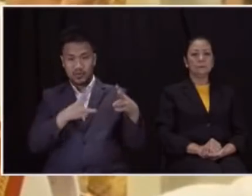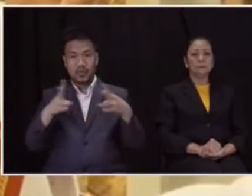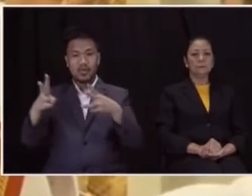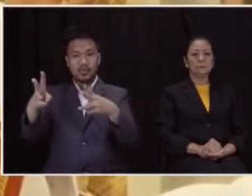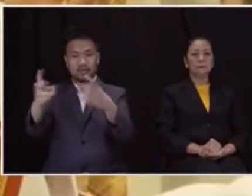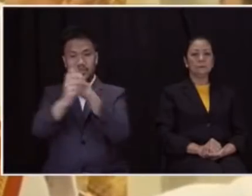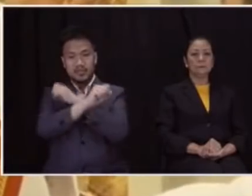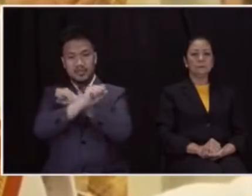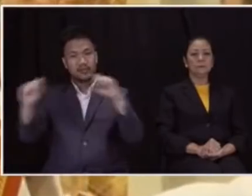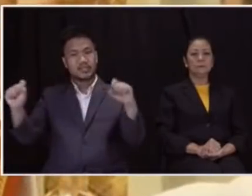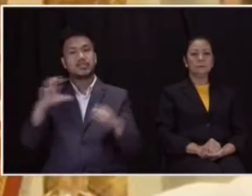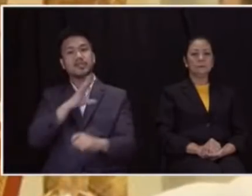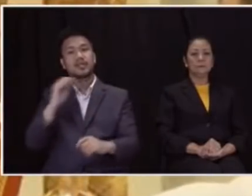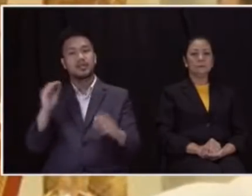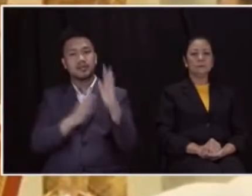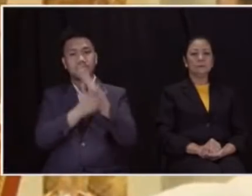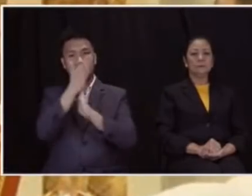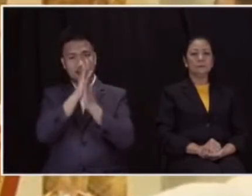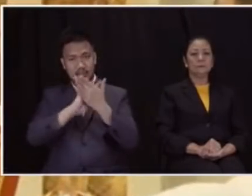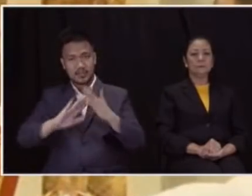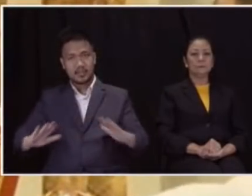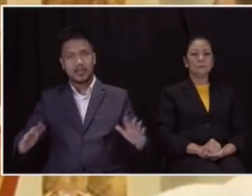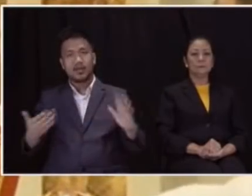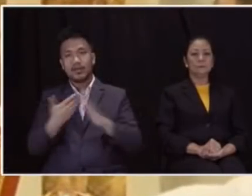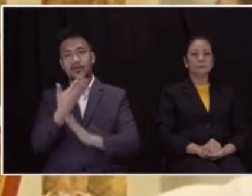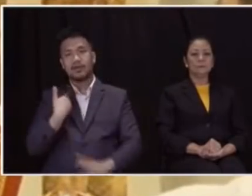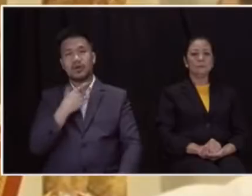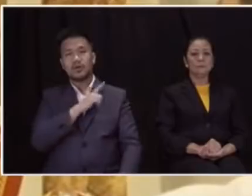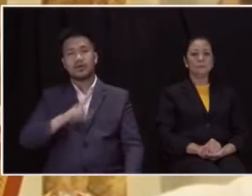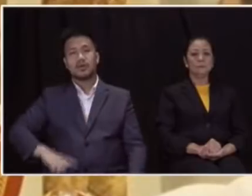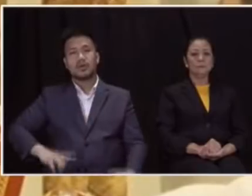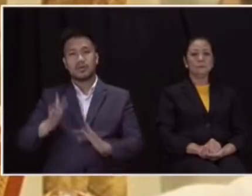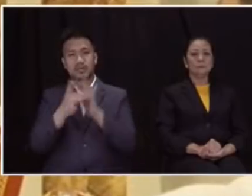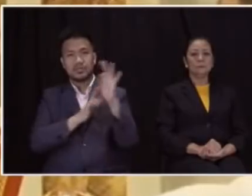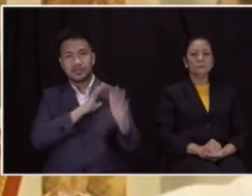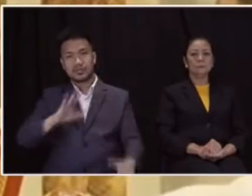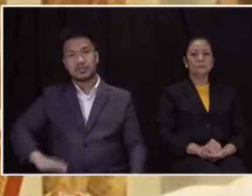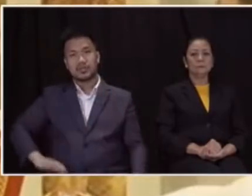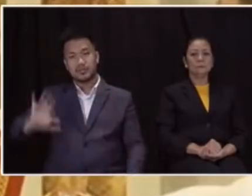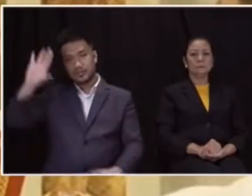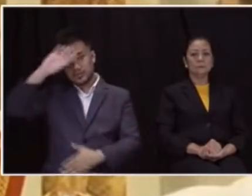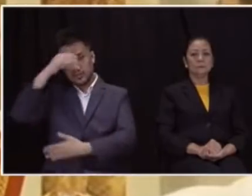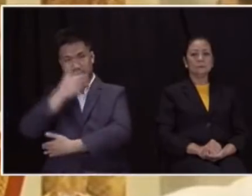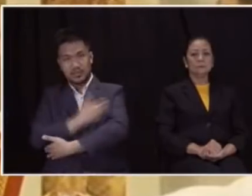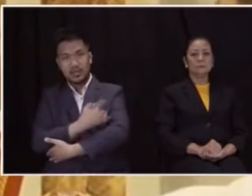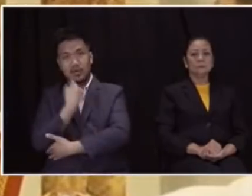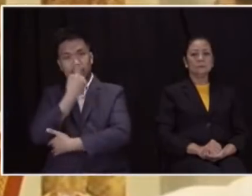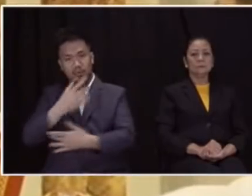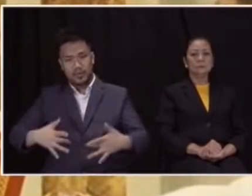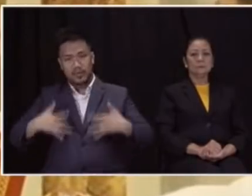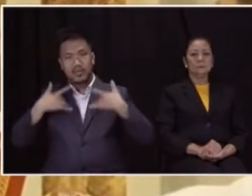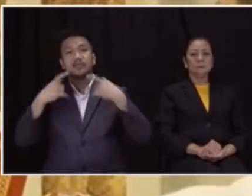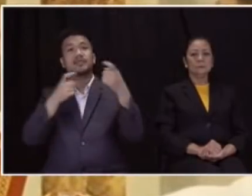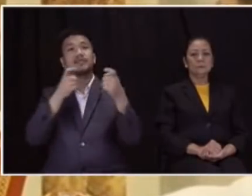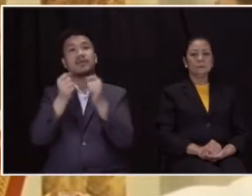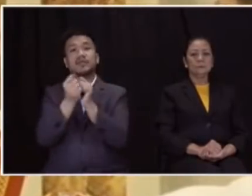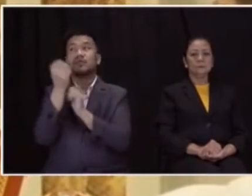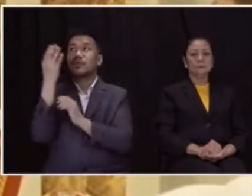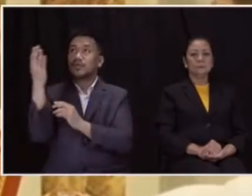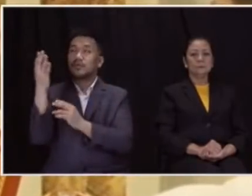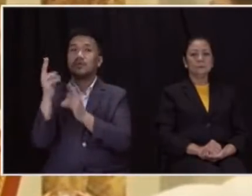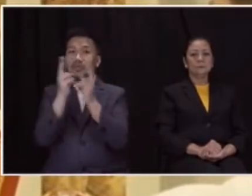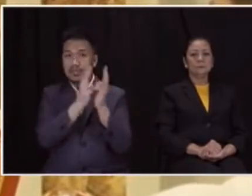and peace. Through our Lord Jesus Christ, your Son, who lives and reigns with